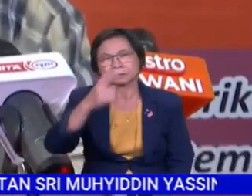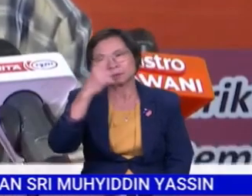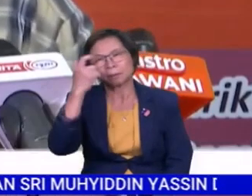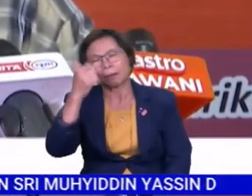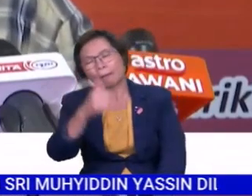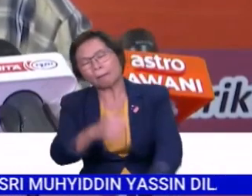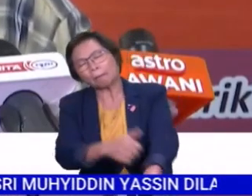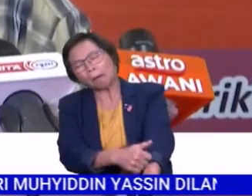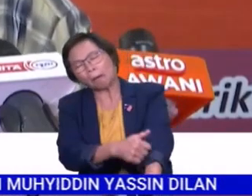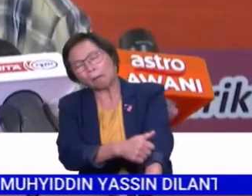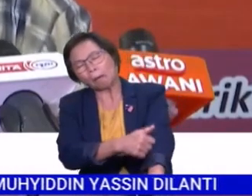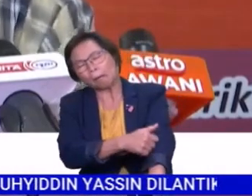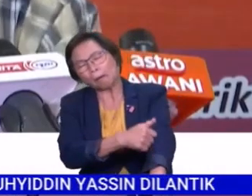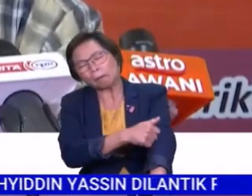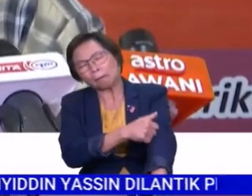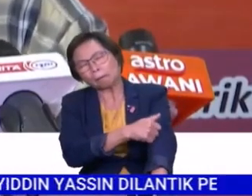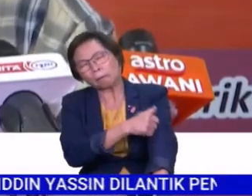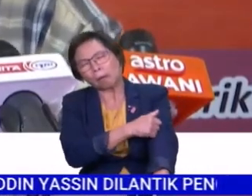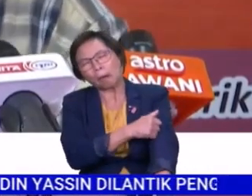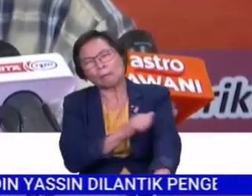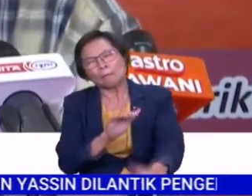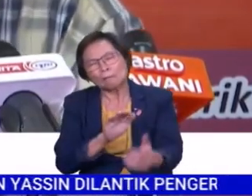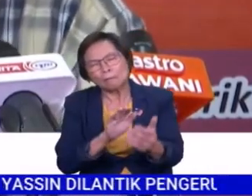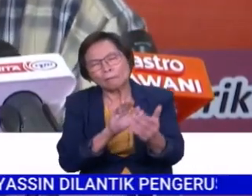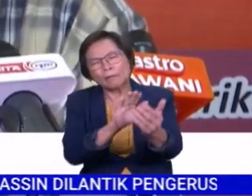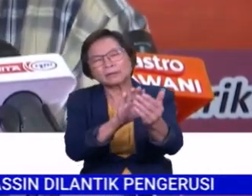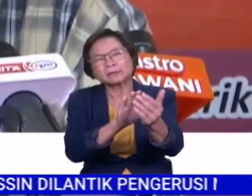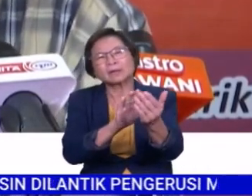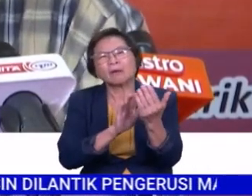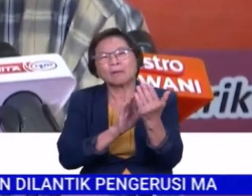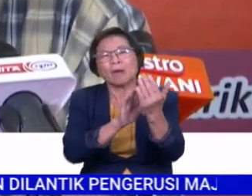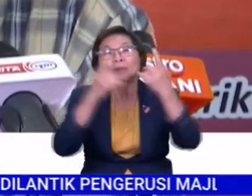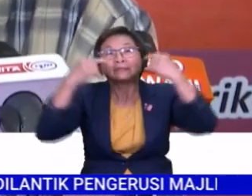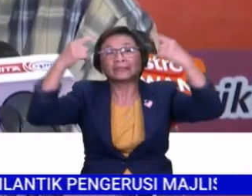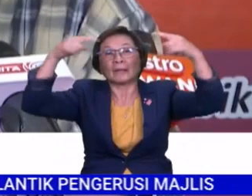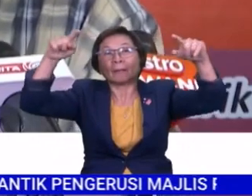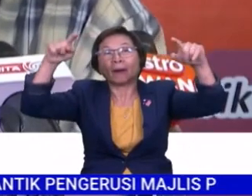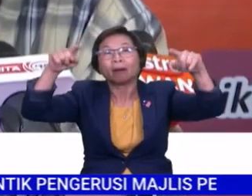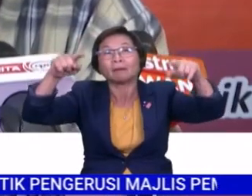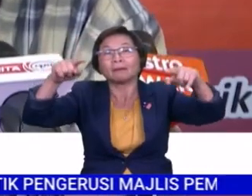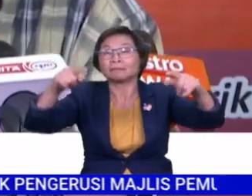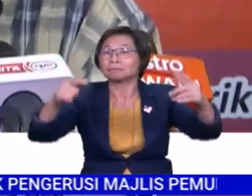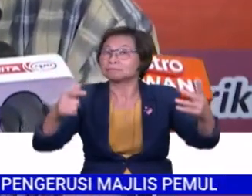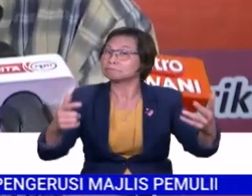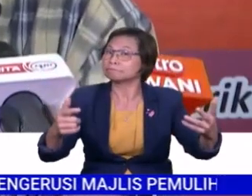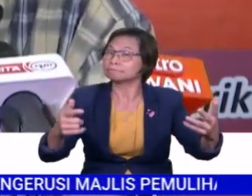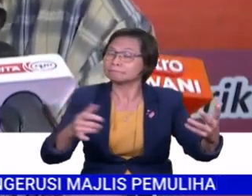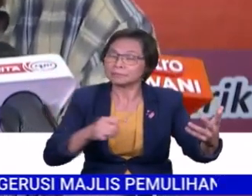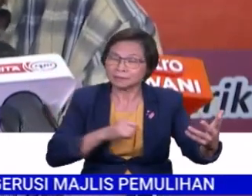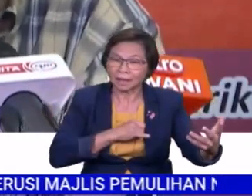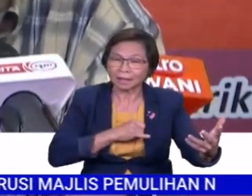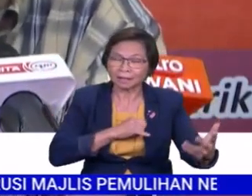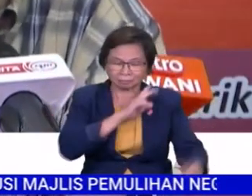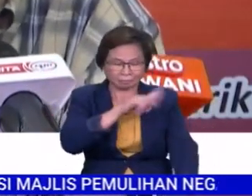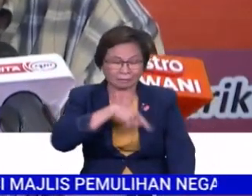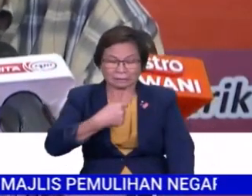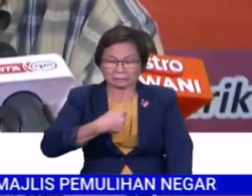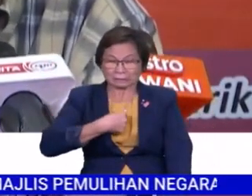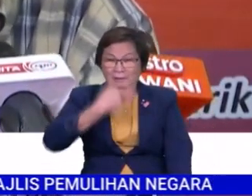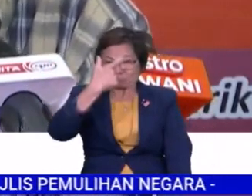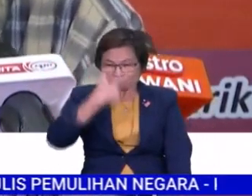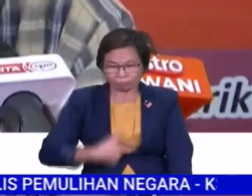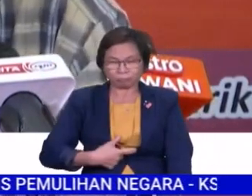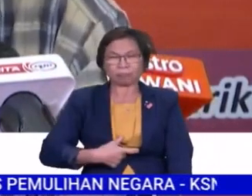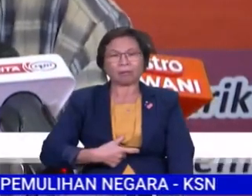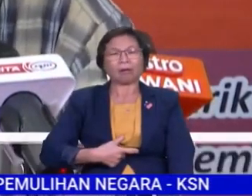pengorbanan yang telah beliau lalui untuk mencapai prestasi sedemikian, saya secara peribadi